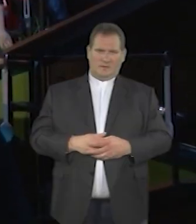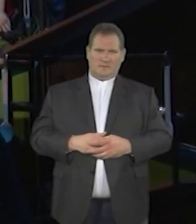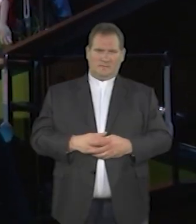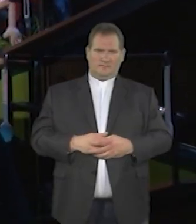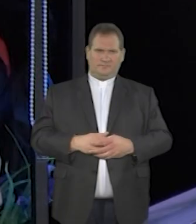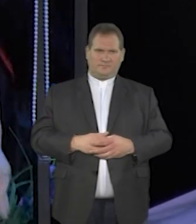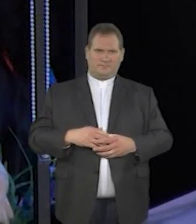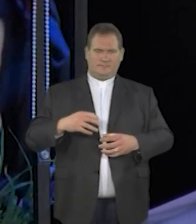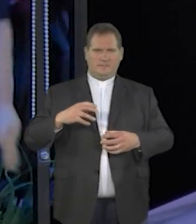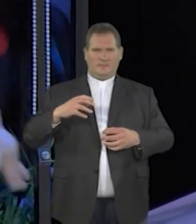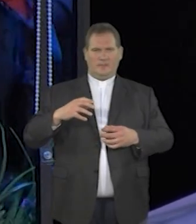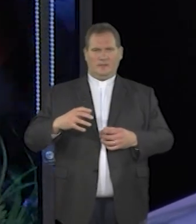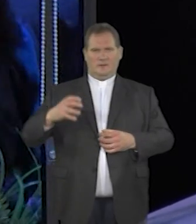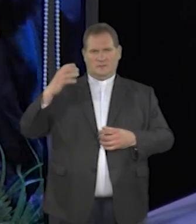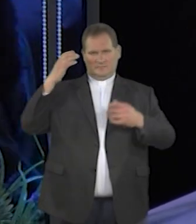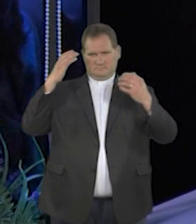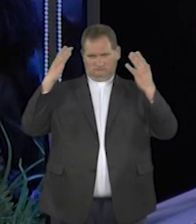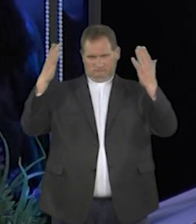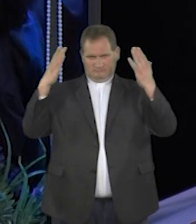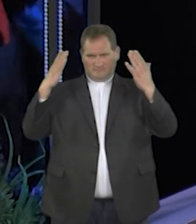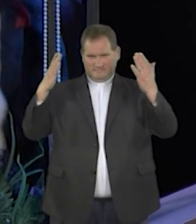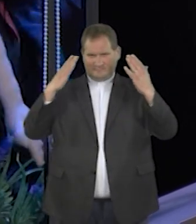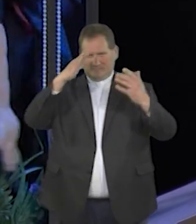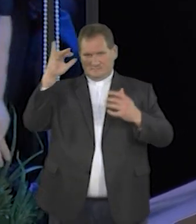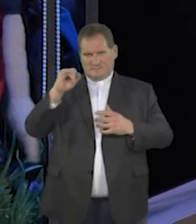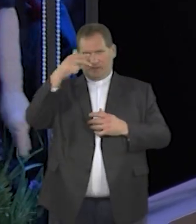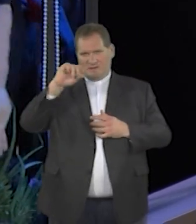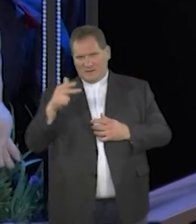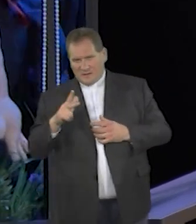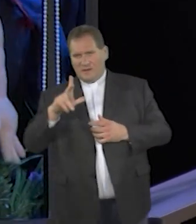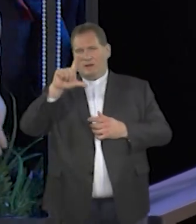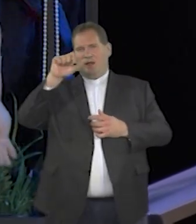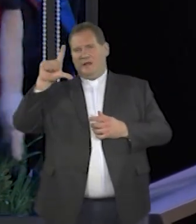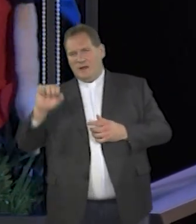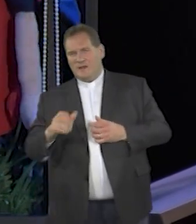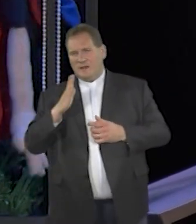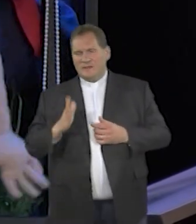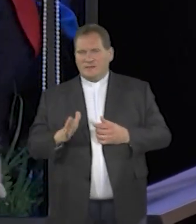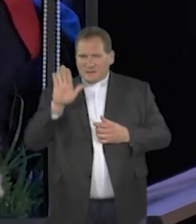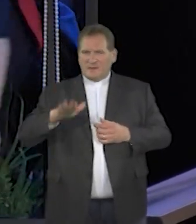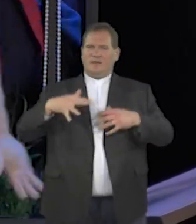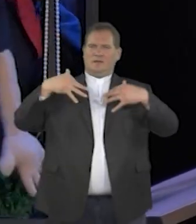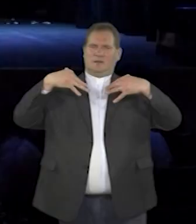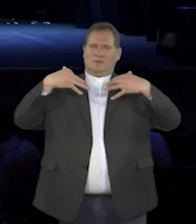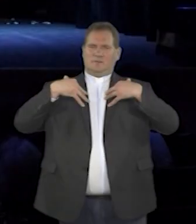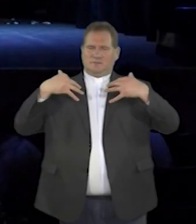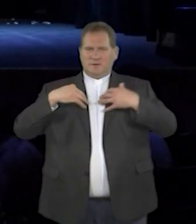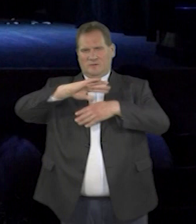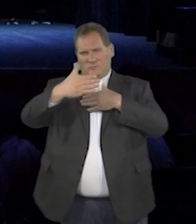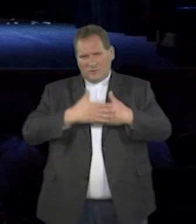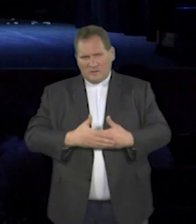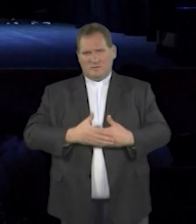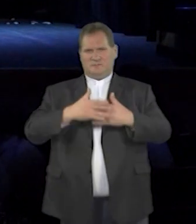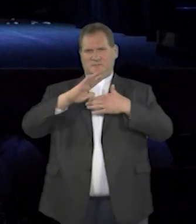Lala, wiwat Janek, wiwat miłość szczera, niech nam żyją państwo młodzi, 100 lat! No